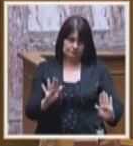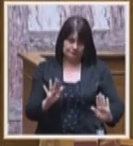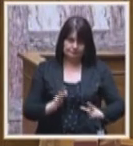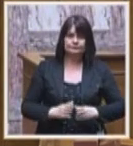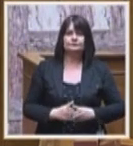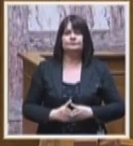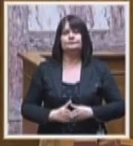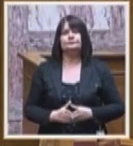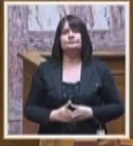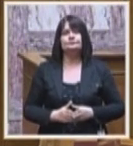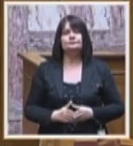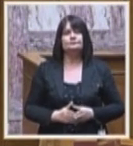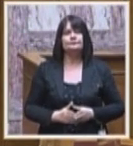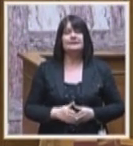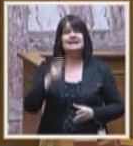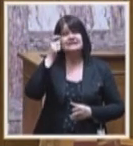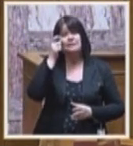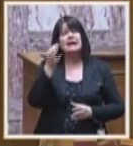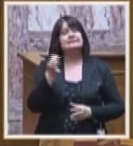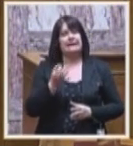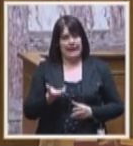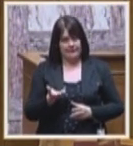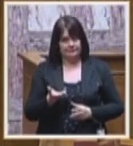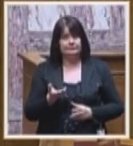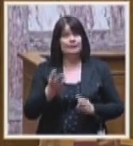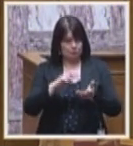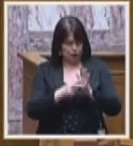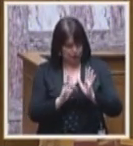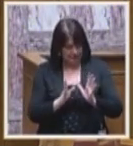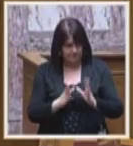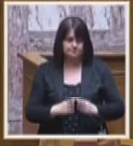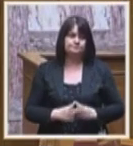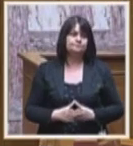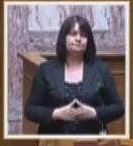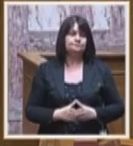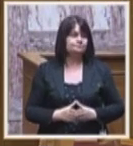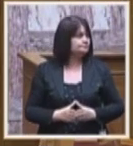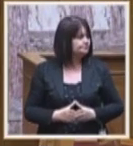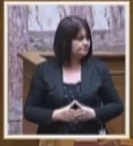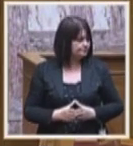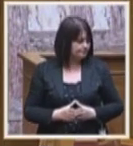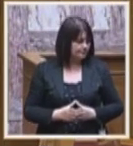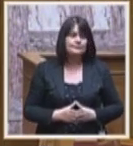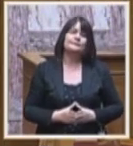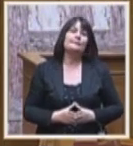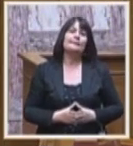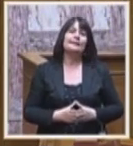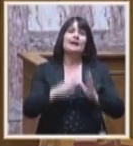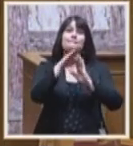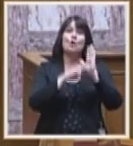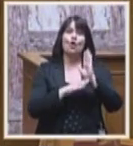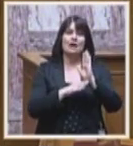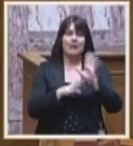Τώρα ακούστε τι λέει ο κύριος Σαμαράς. Ακούστε τι λέει. Η απόρριψη, λέει, του προγράμματός